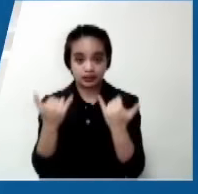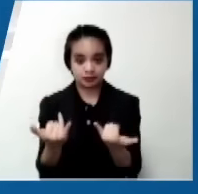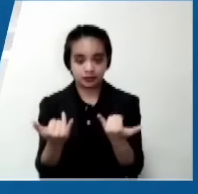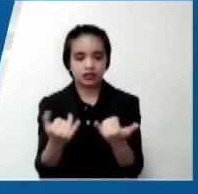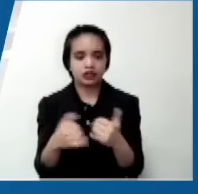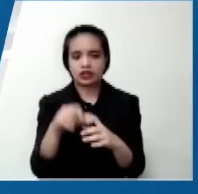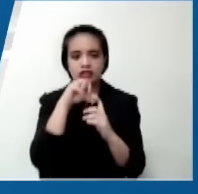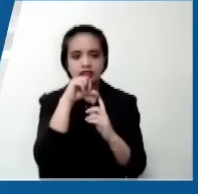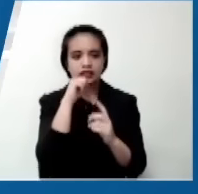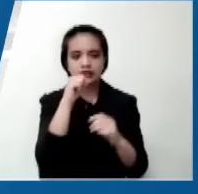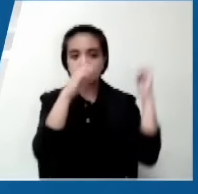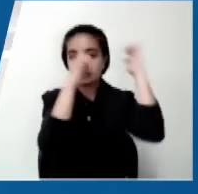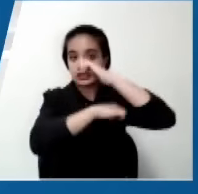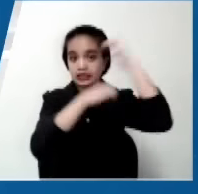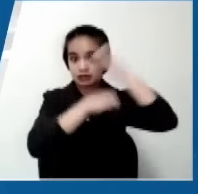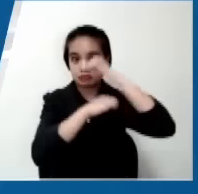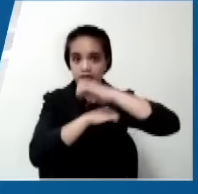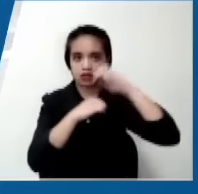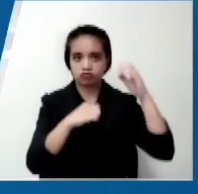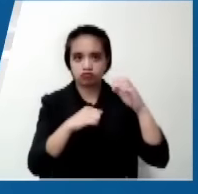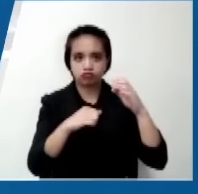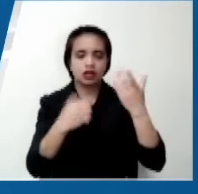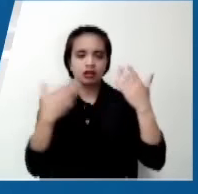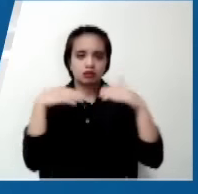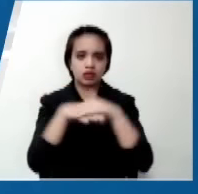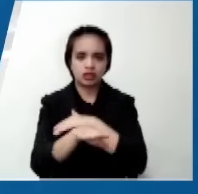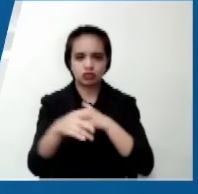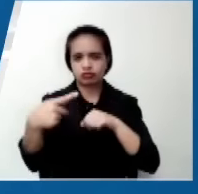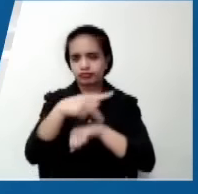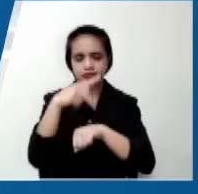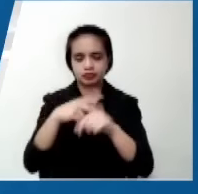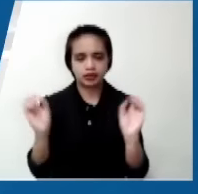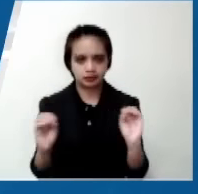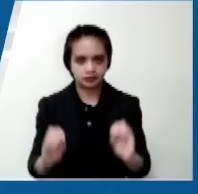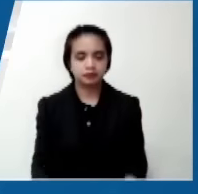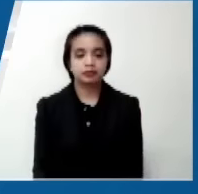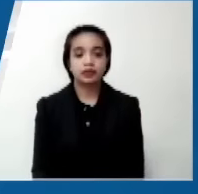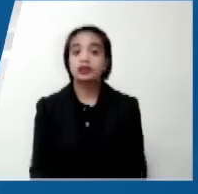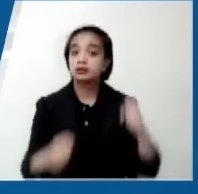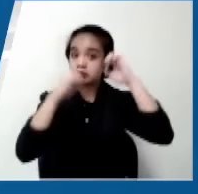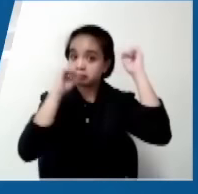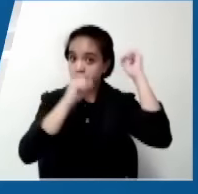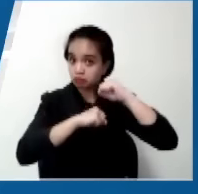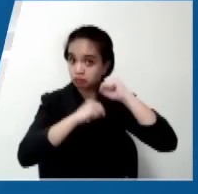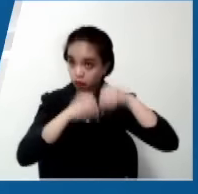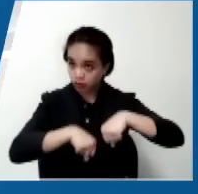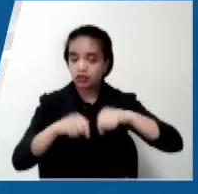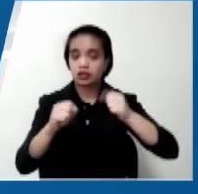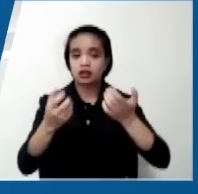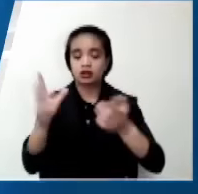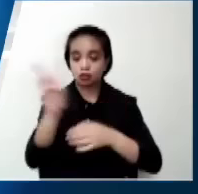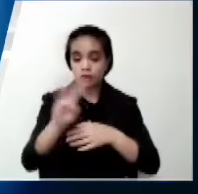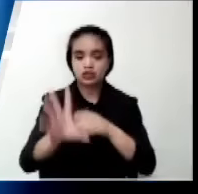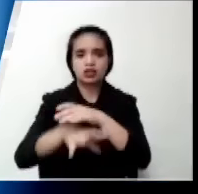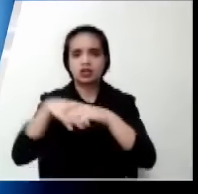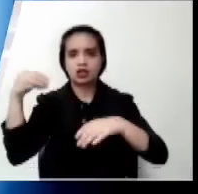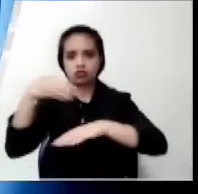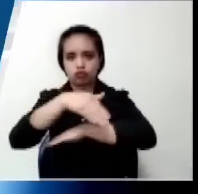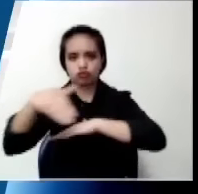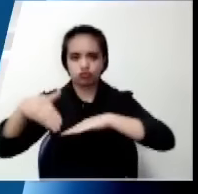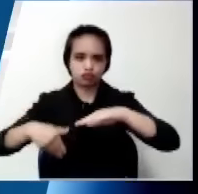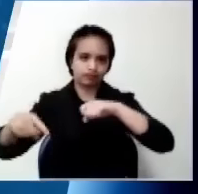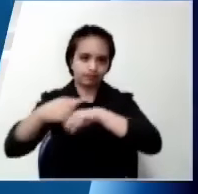natin inaasahan na tatama sa anumang bahagi po ng ating bansa. Posibleng Miyerkules ay nasa labas na rin po yan ng Philippine